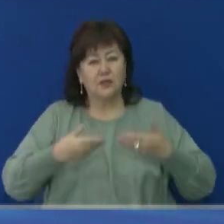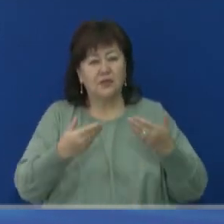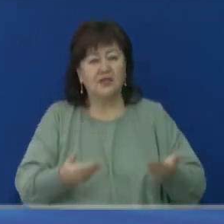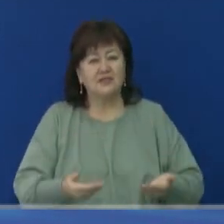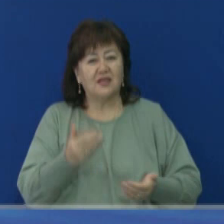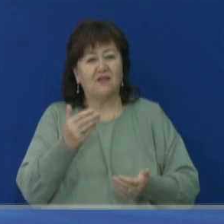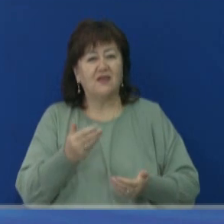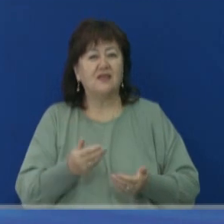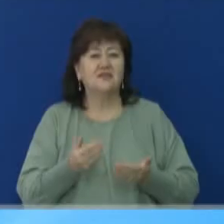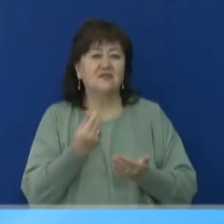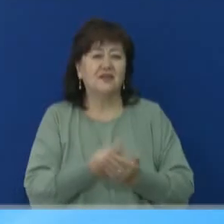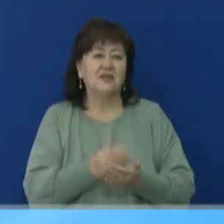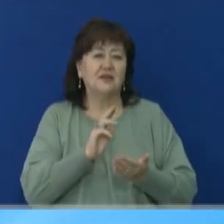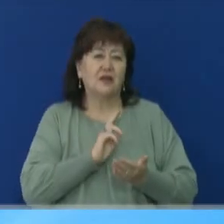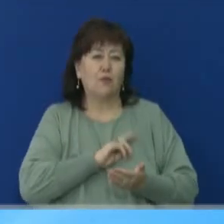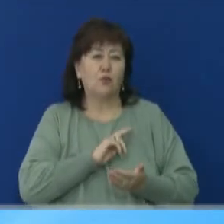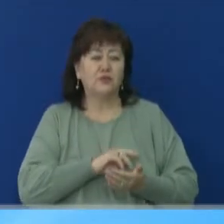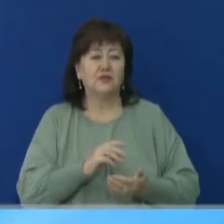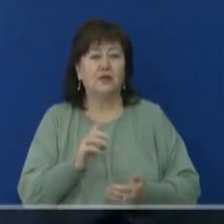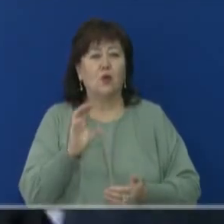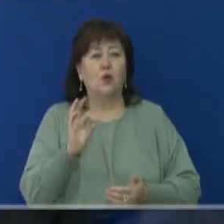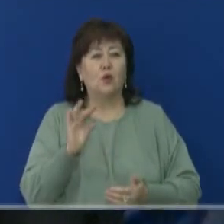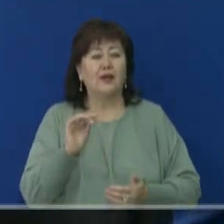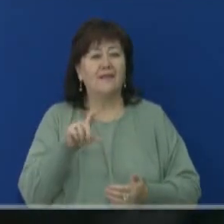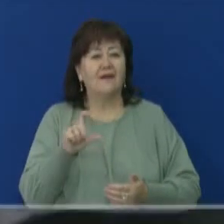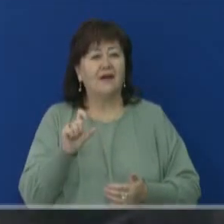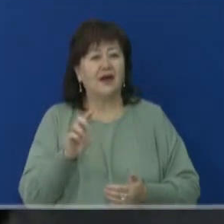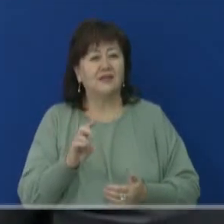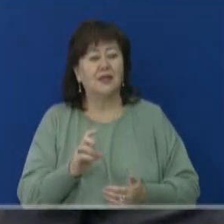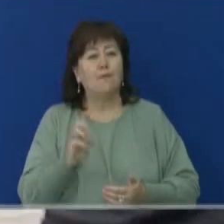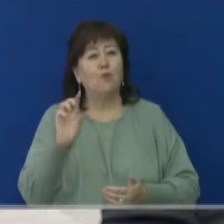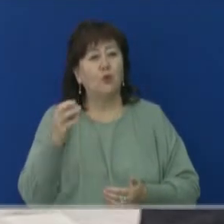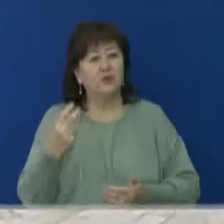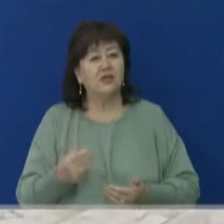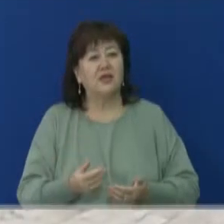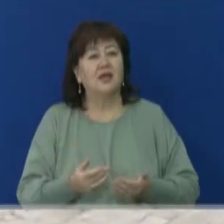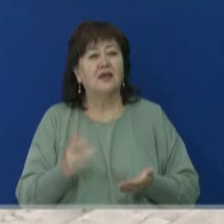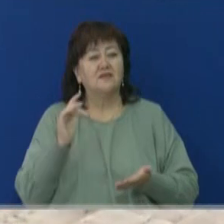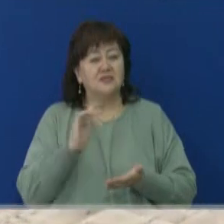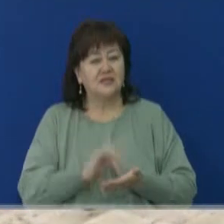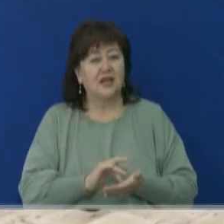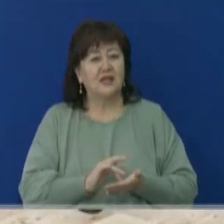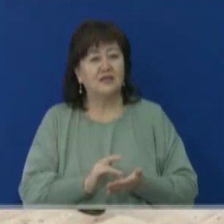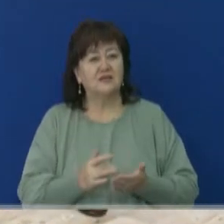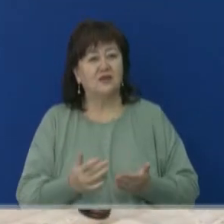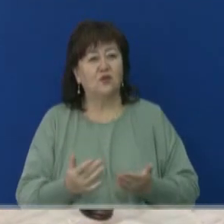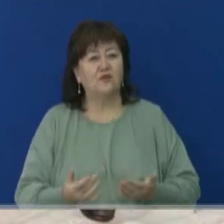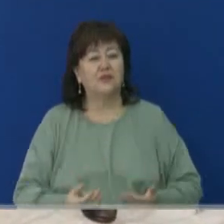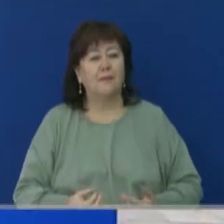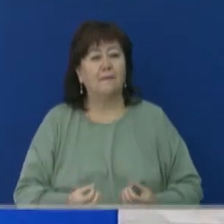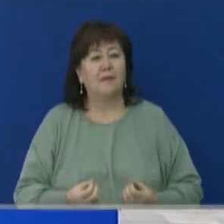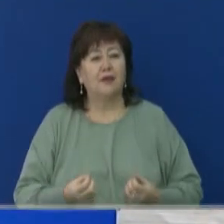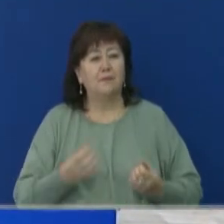Толығырақ қалдағы сюжетте. Оралхан Бөкей атындағы орталықтандырылған кітапханада қазақтың классик жазушысының туған күніне орай